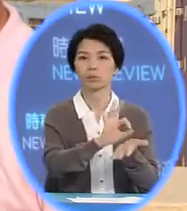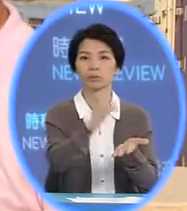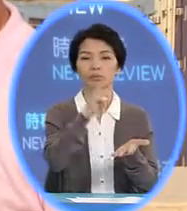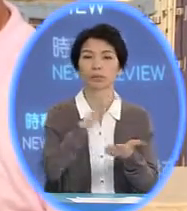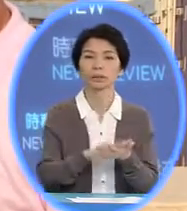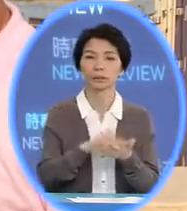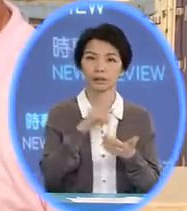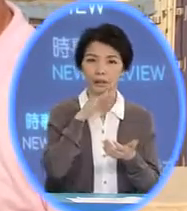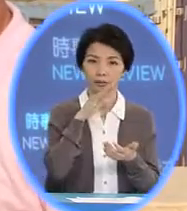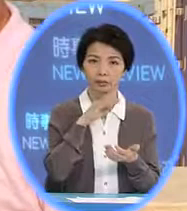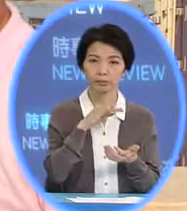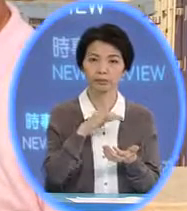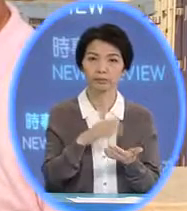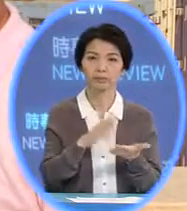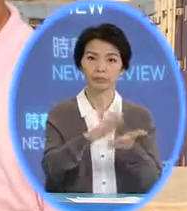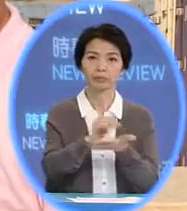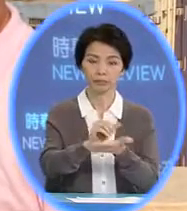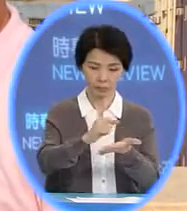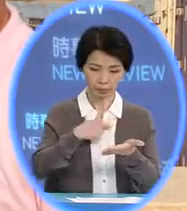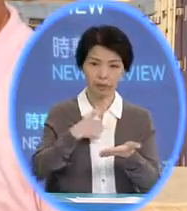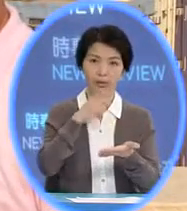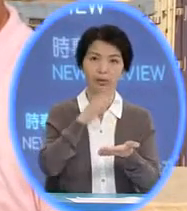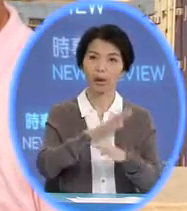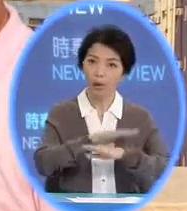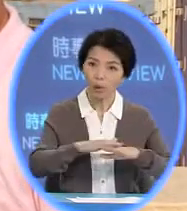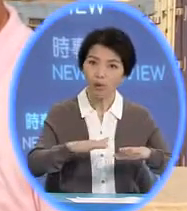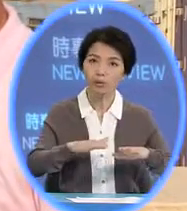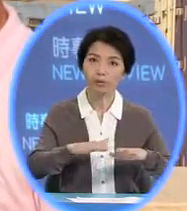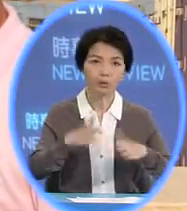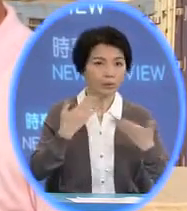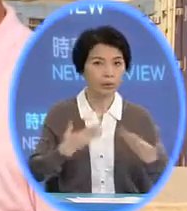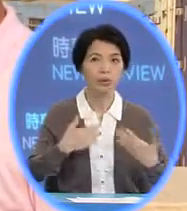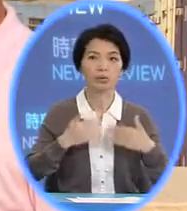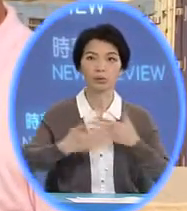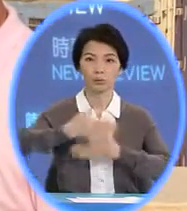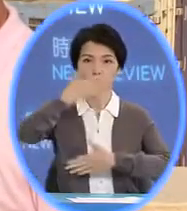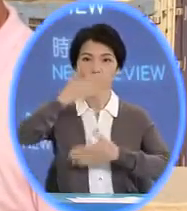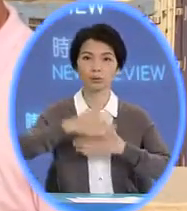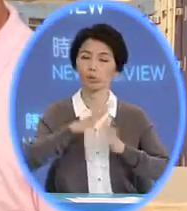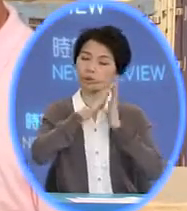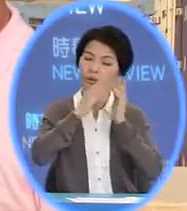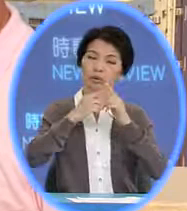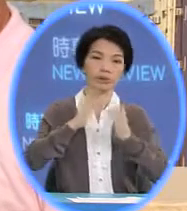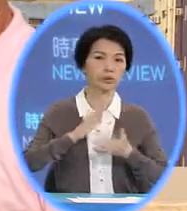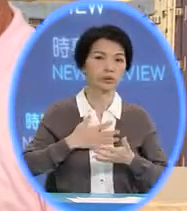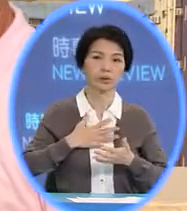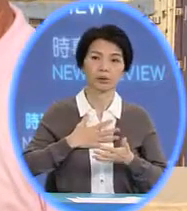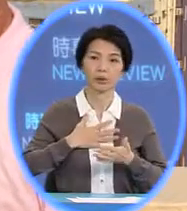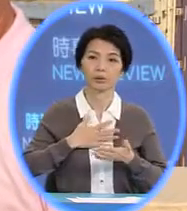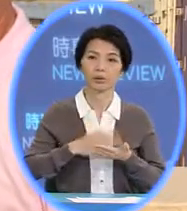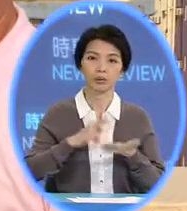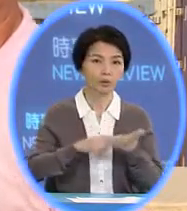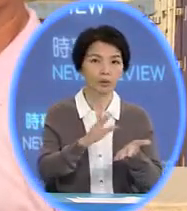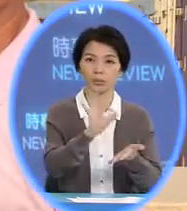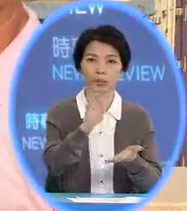話有封信俾到我哋話係安全，都其實我哋都係個心十五十六嘅，究竟係咪